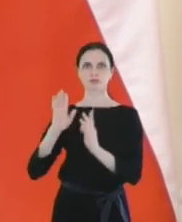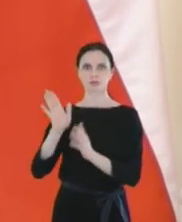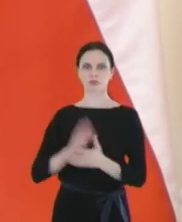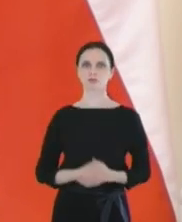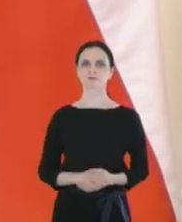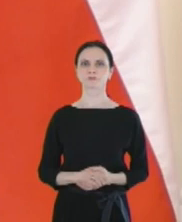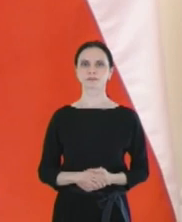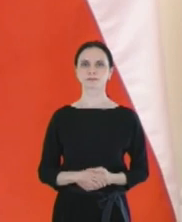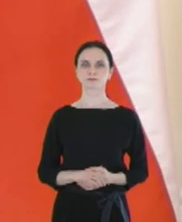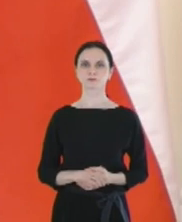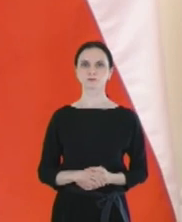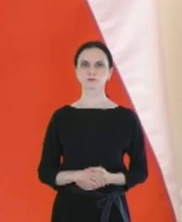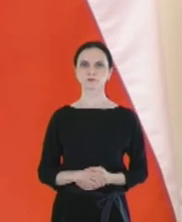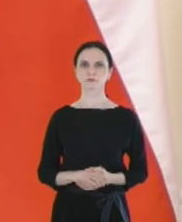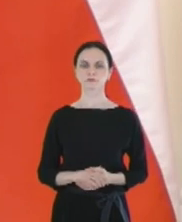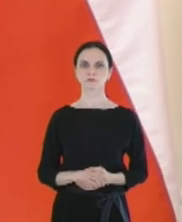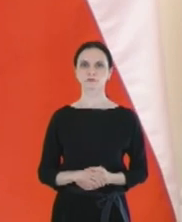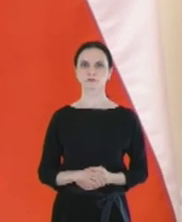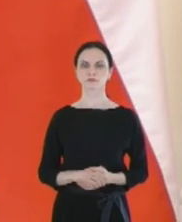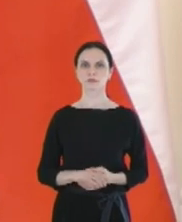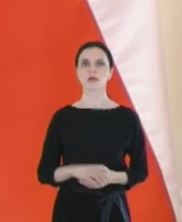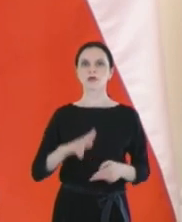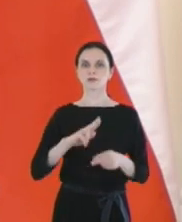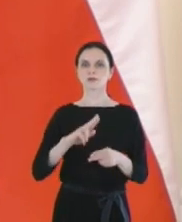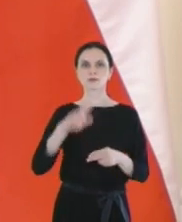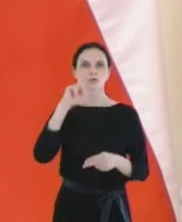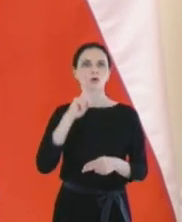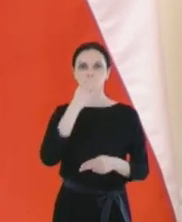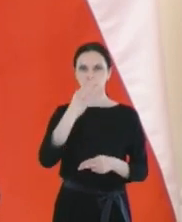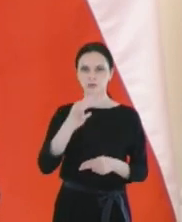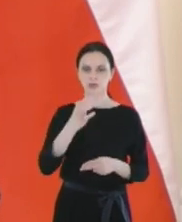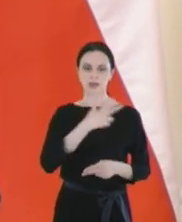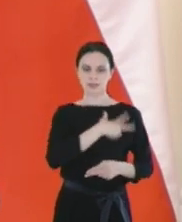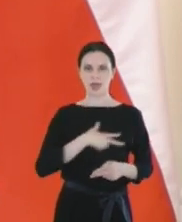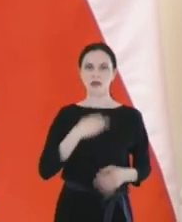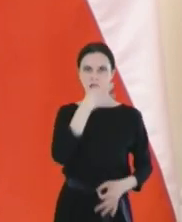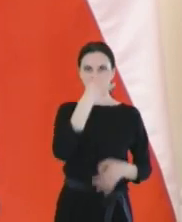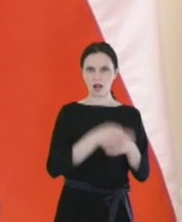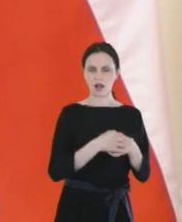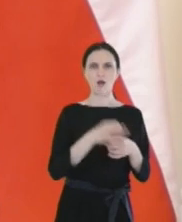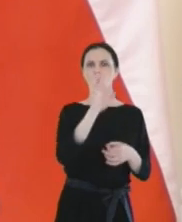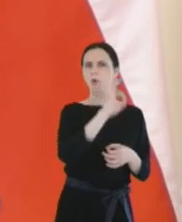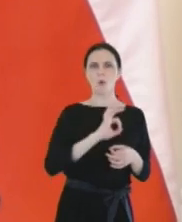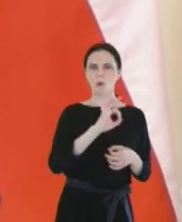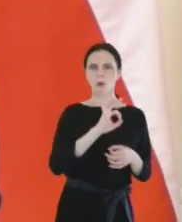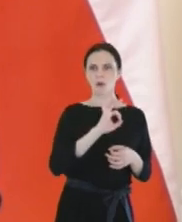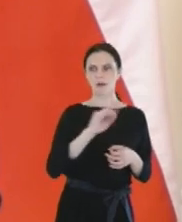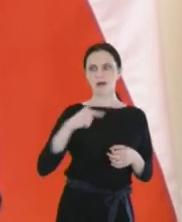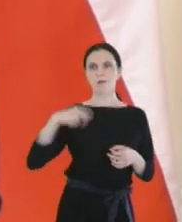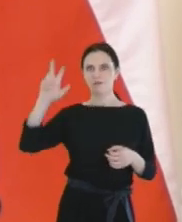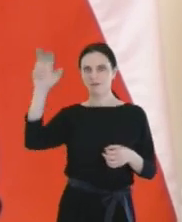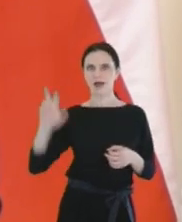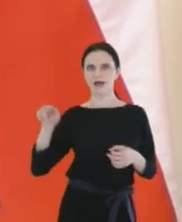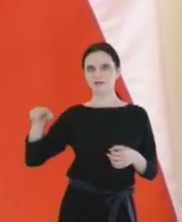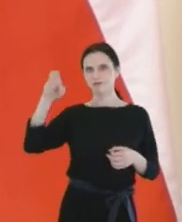kad mes jaučiame ypatingą atsakomybę Danijoje, kai kalbame apie šią Europos dalį